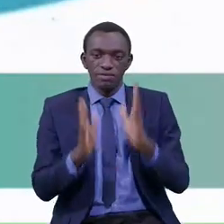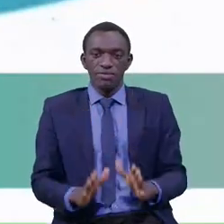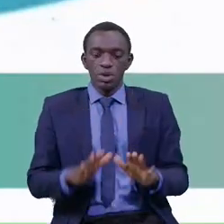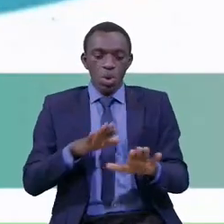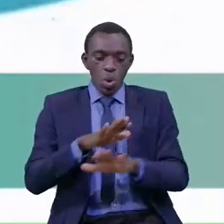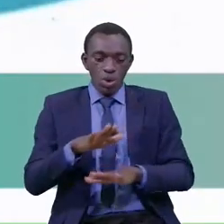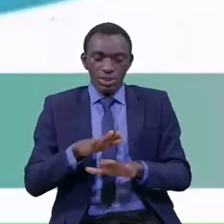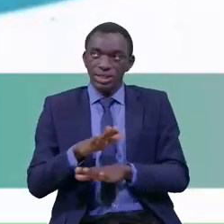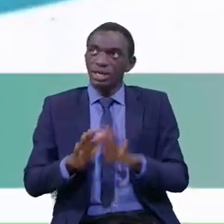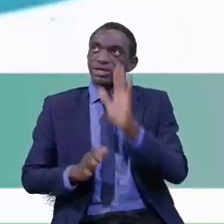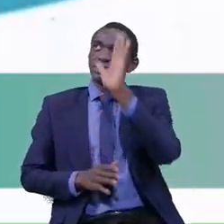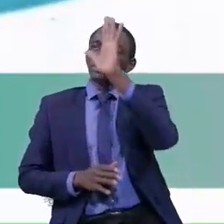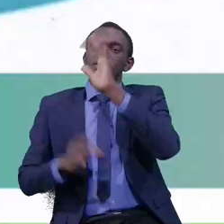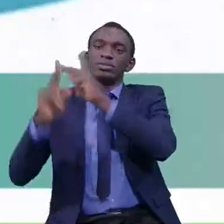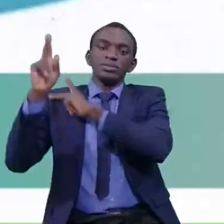royauté.